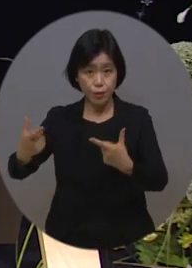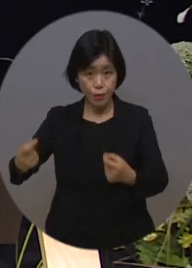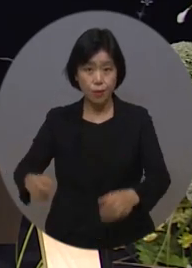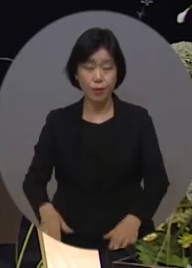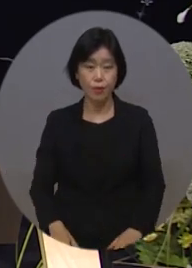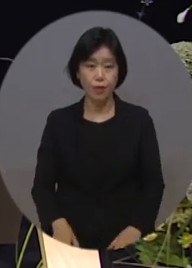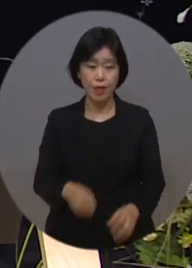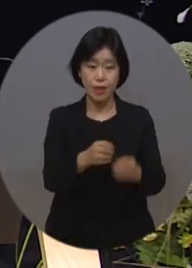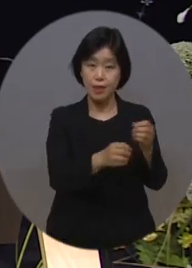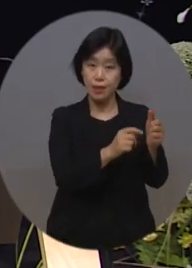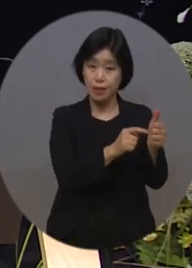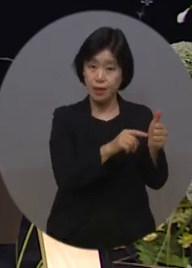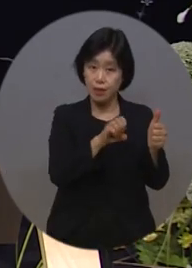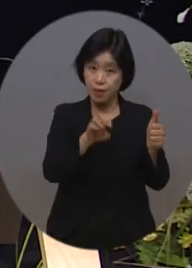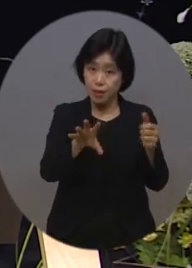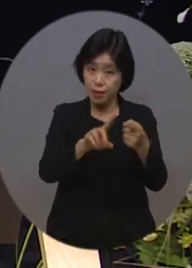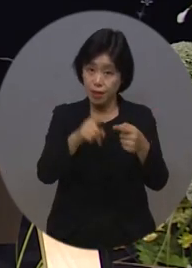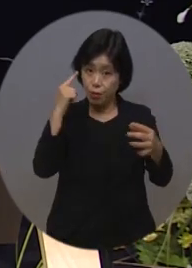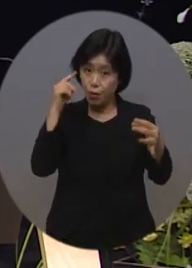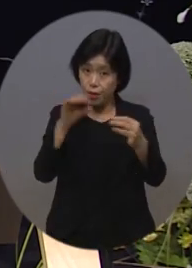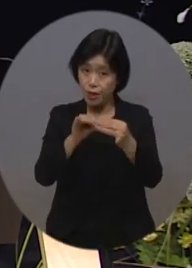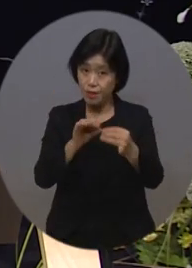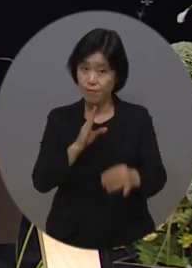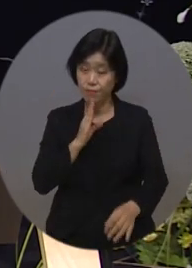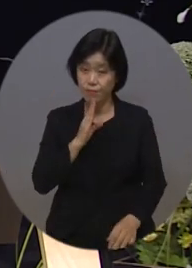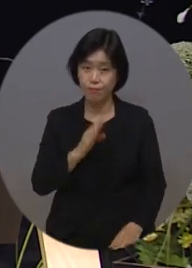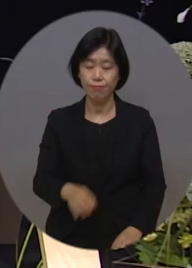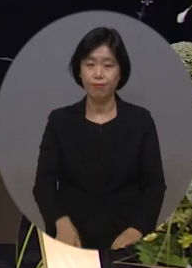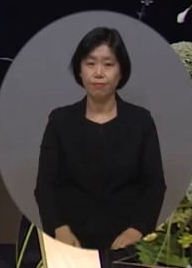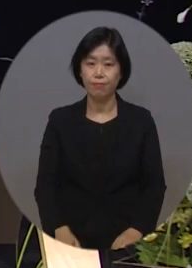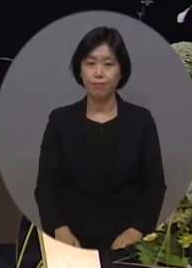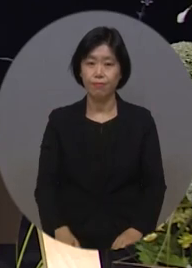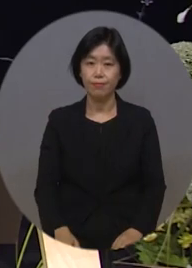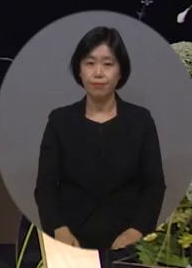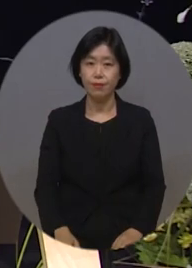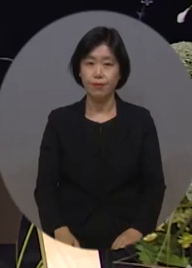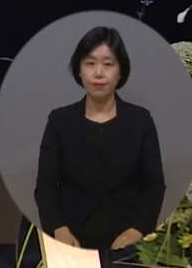주장에 동의할 수밖에 없겠습니다.